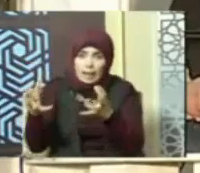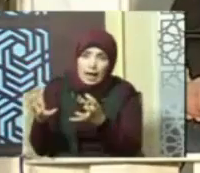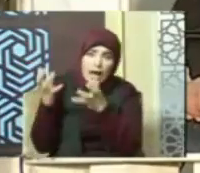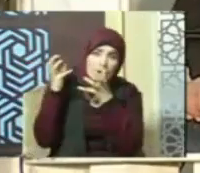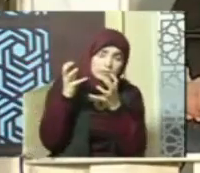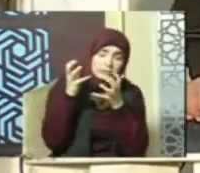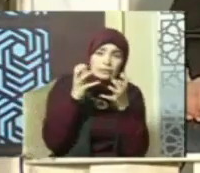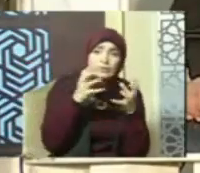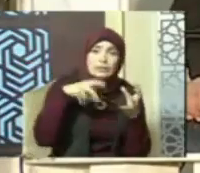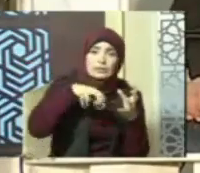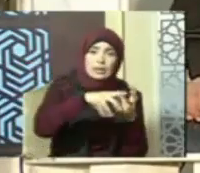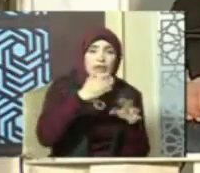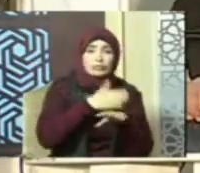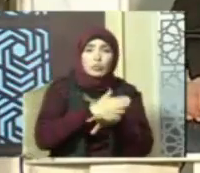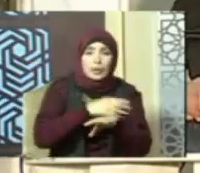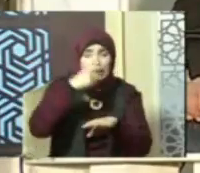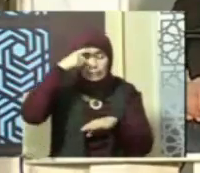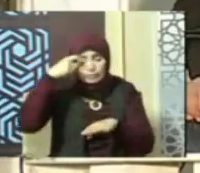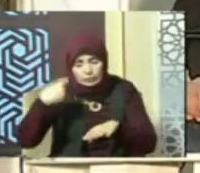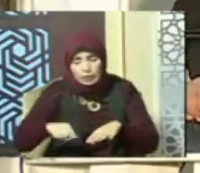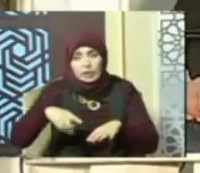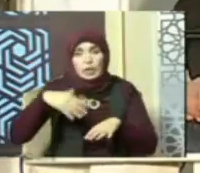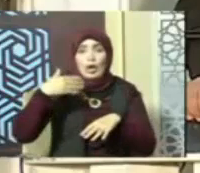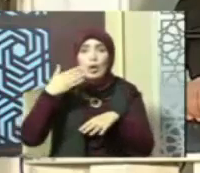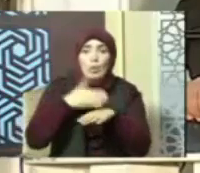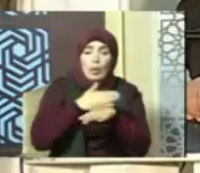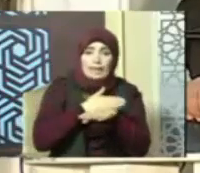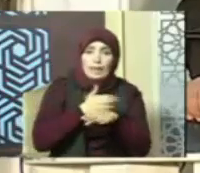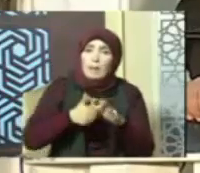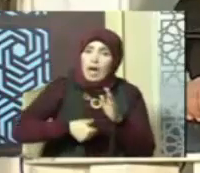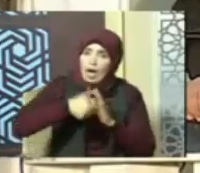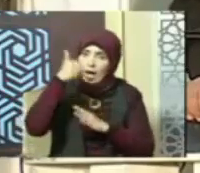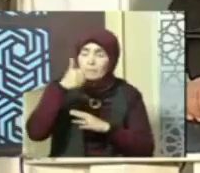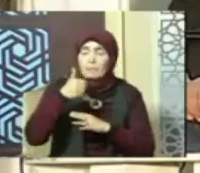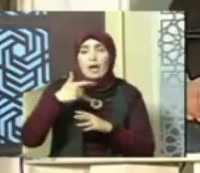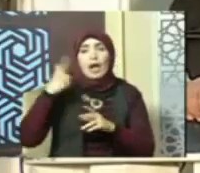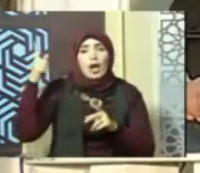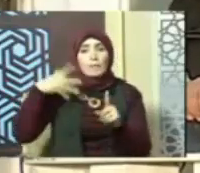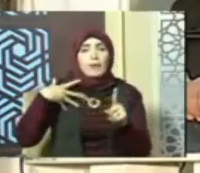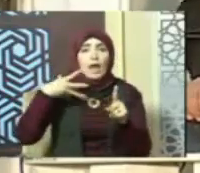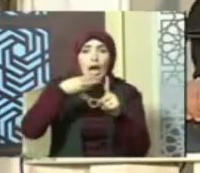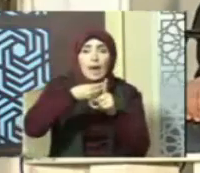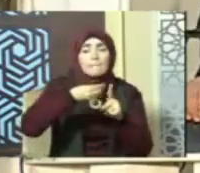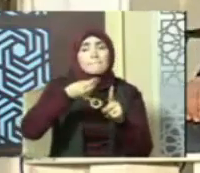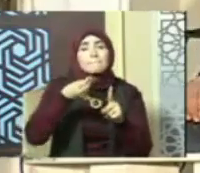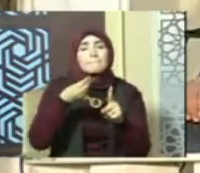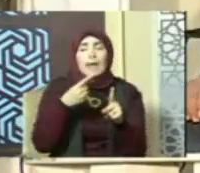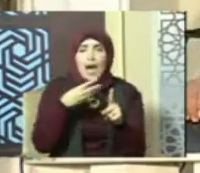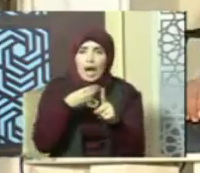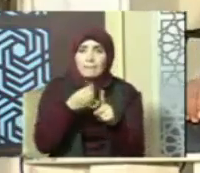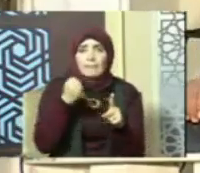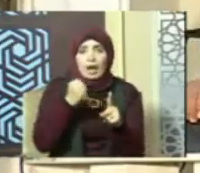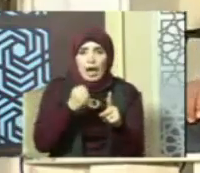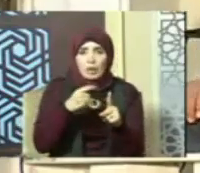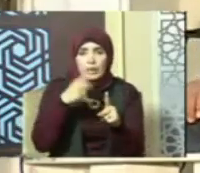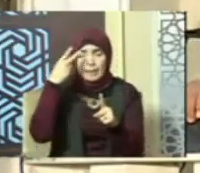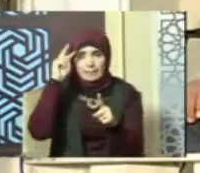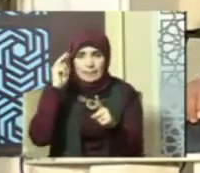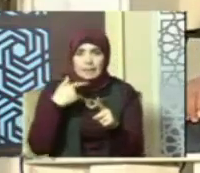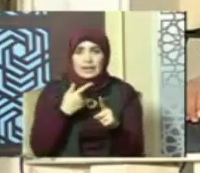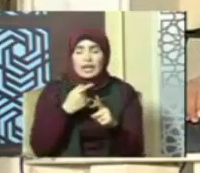لحمل الصخر من قمم الجبال أحب إلي من منن